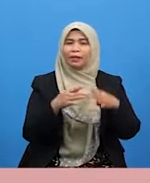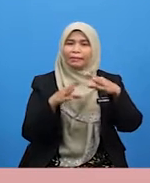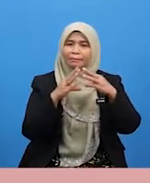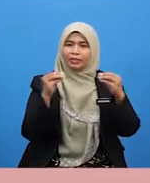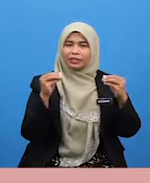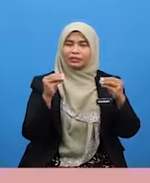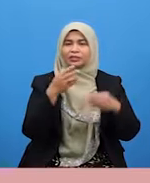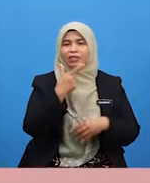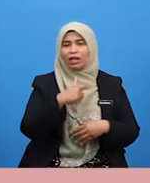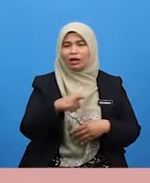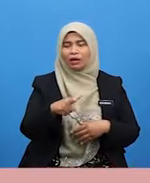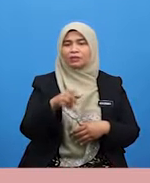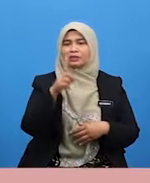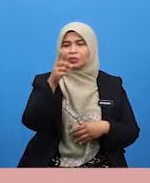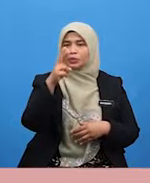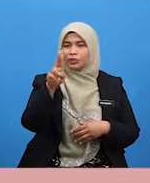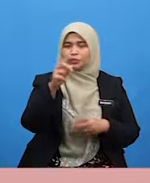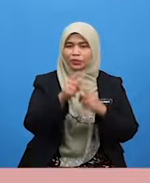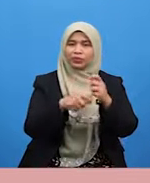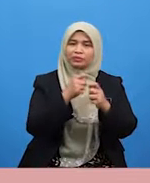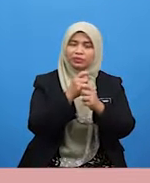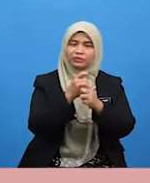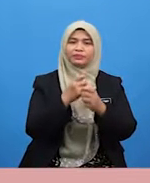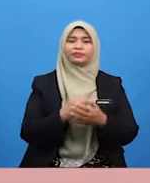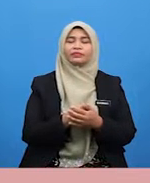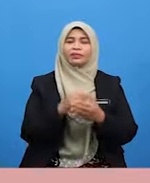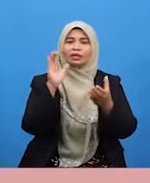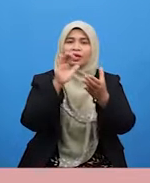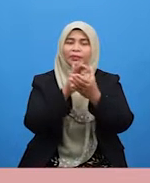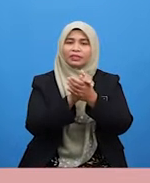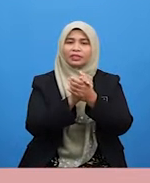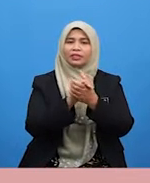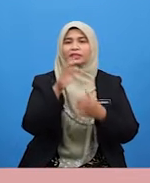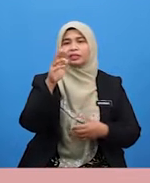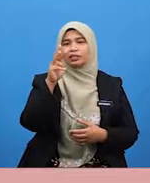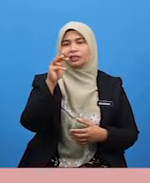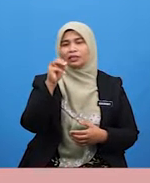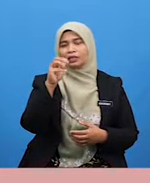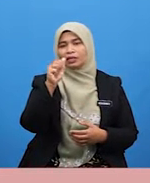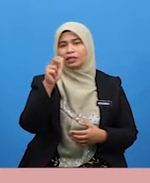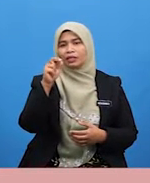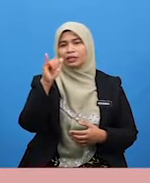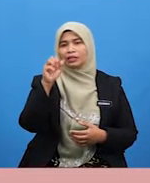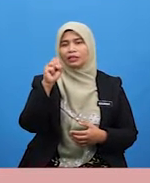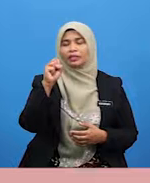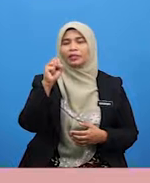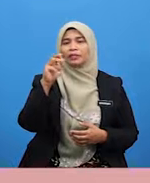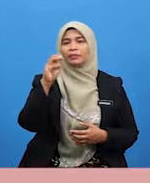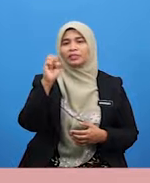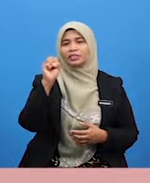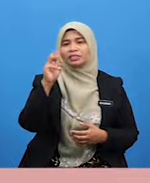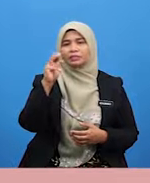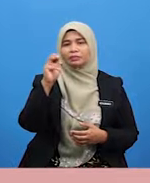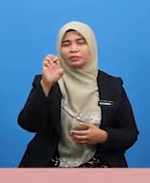tahun. Yang keempat adalah kepercayaan animisme. Masih ada tak kepercayaan ini